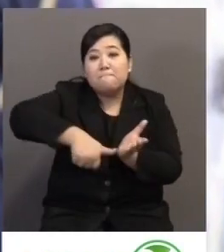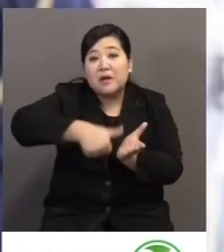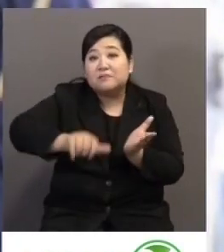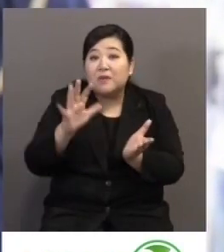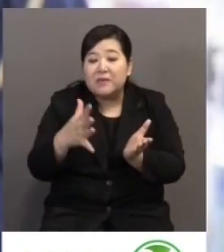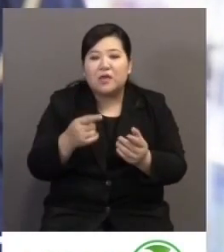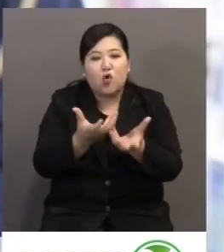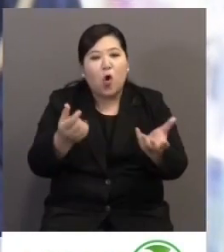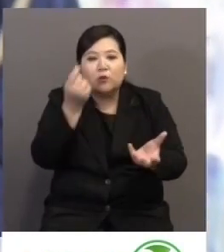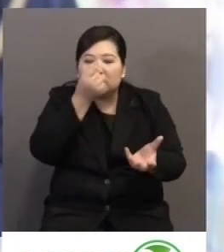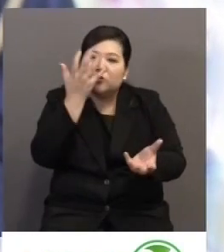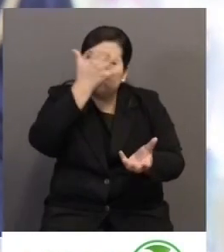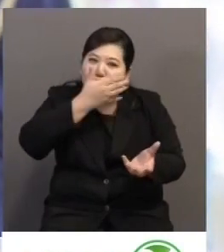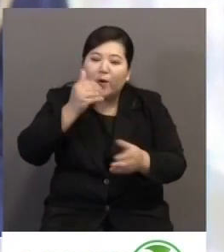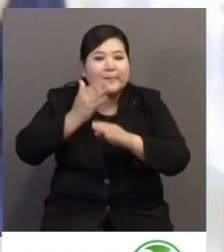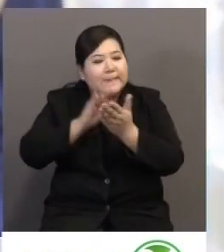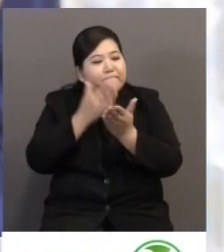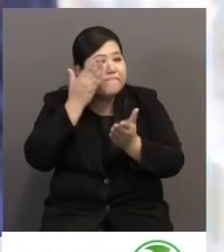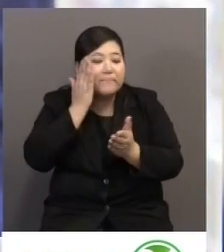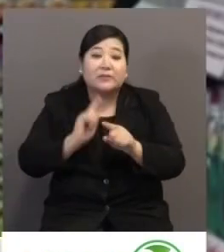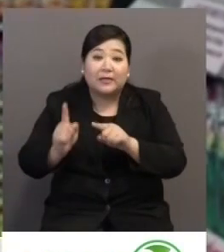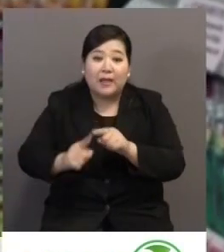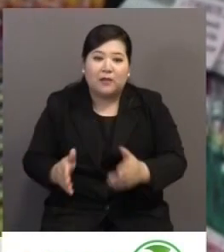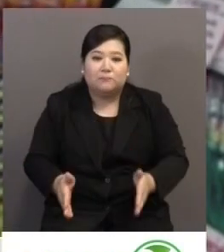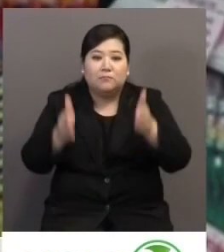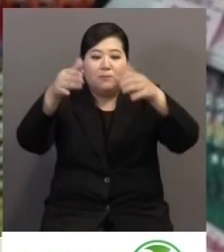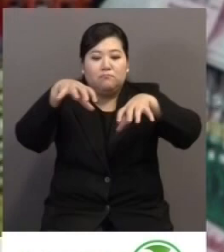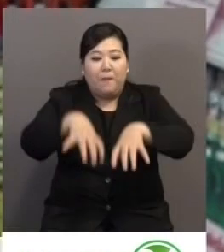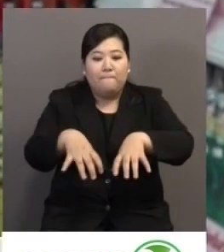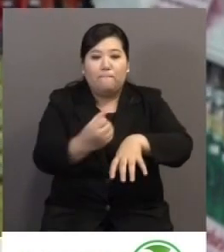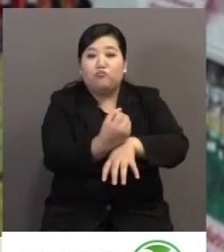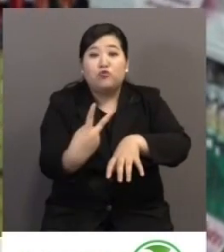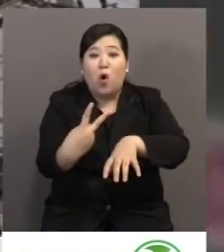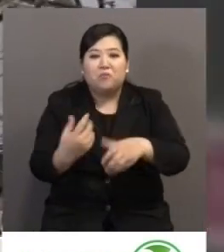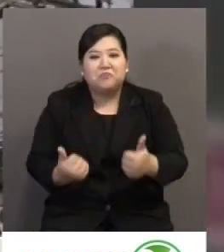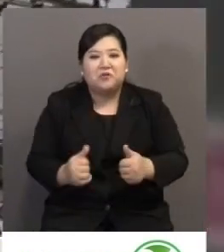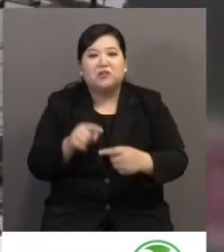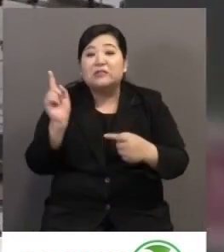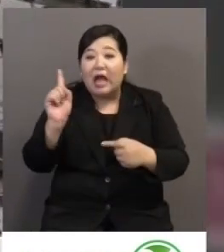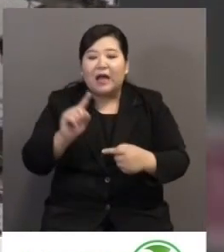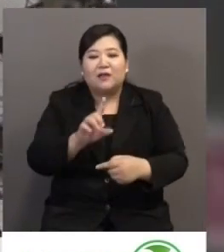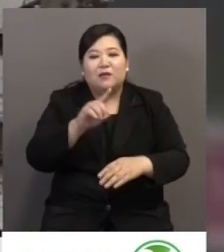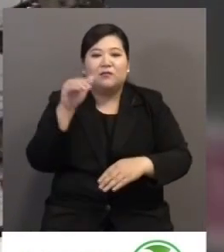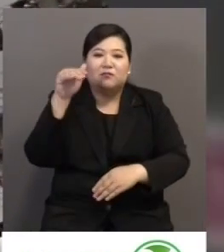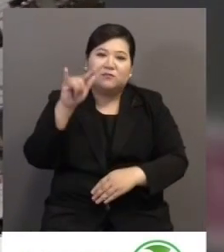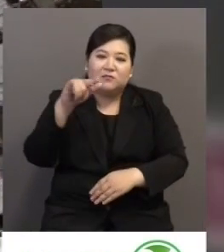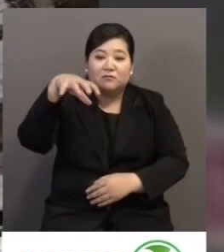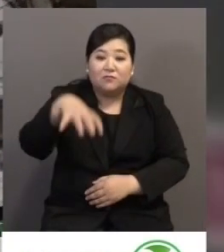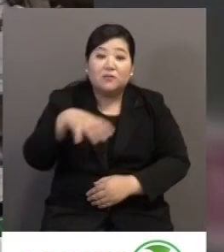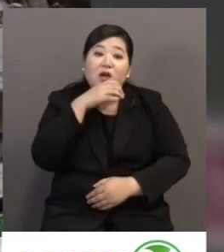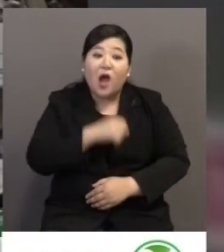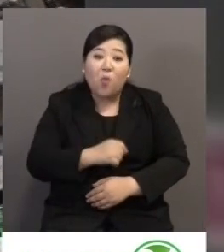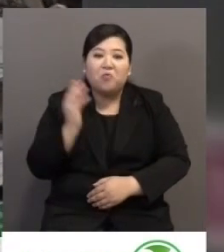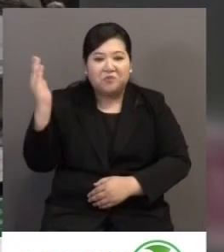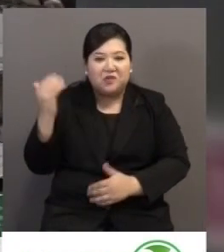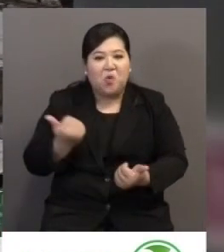ความงามค่ะจนทำให้ตึกคูหาประมาณ2คูหาที่ดอนเมืองได้รับความนิยมจนกลายเป็นเจนเล็งพลาซ่านะคะเป็นเศ